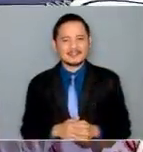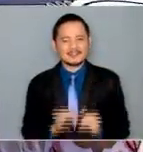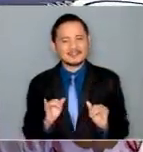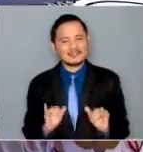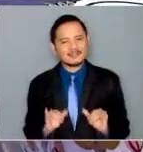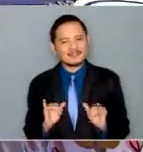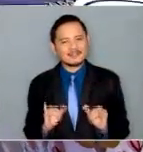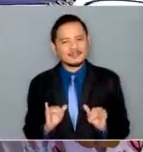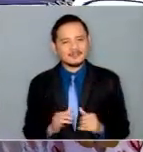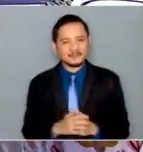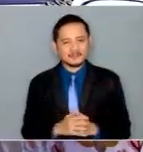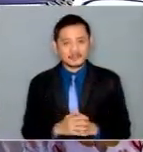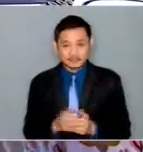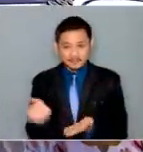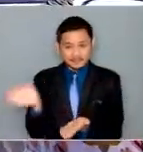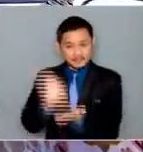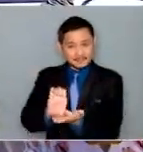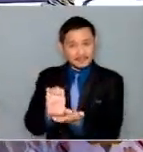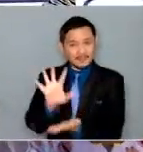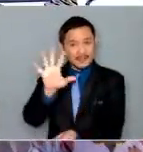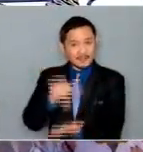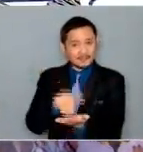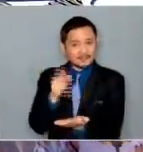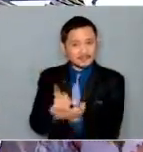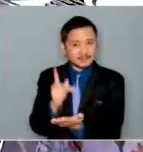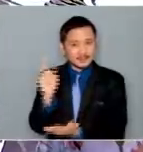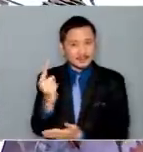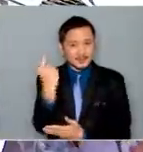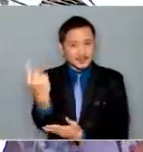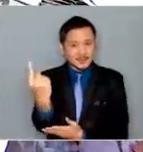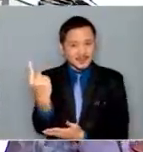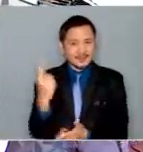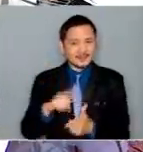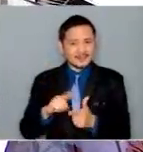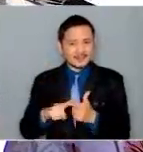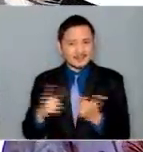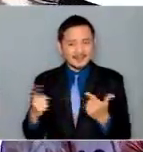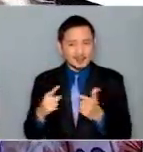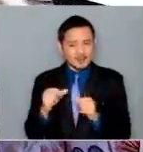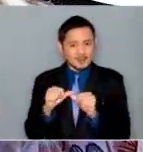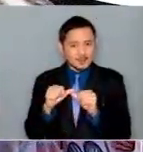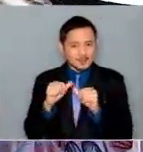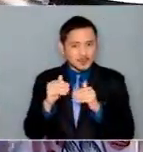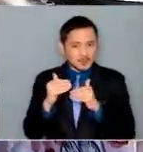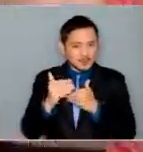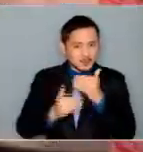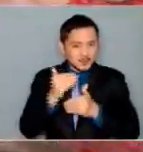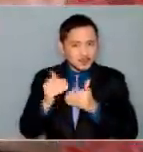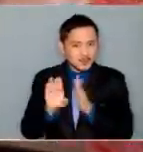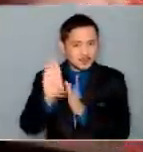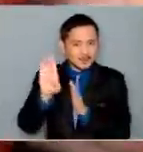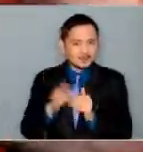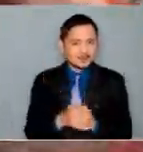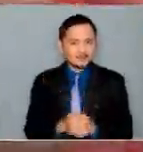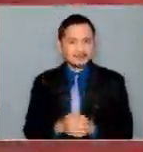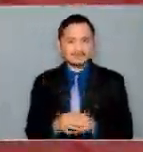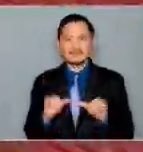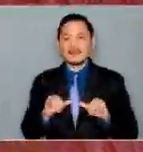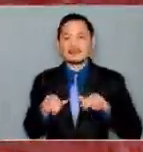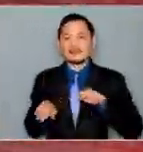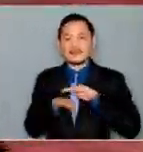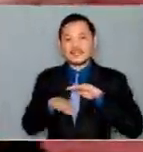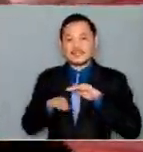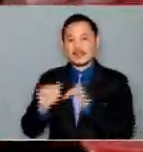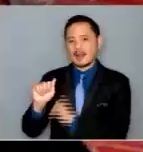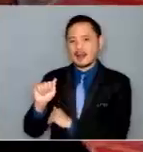Nagsimula ka lang sa puhunan na 5,000 pesos. Ano yung pinaggamitan mo ng 5,000 piso? Nag-create po ako ng basic na abaka na placemat.